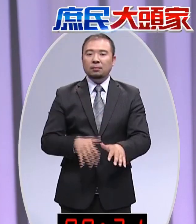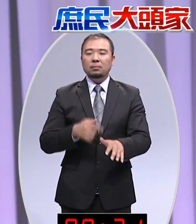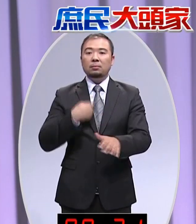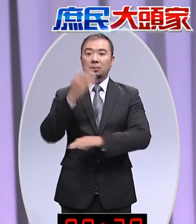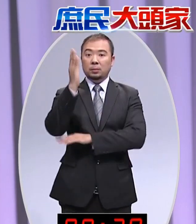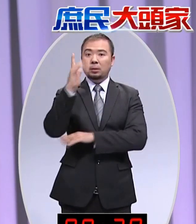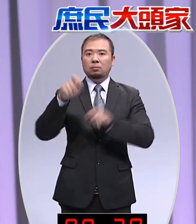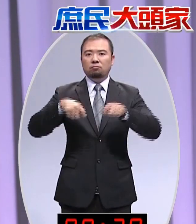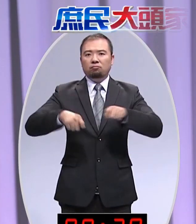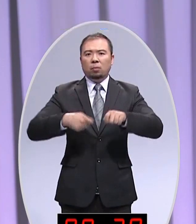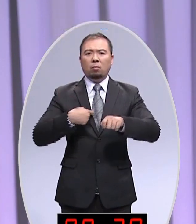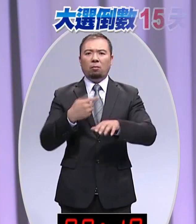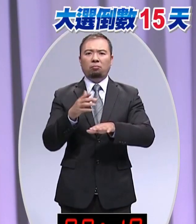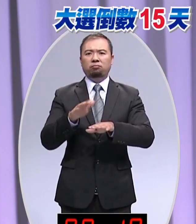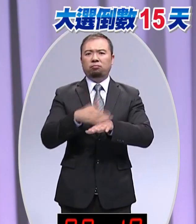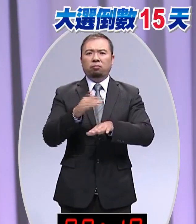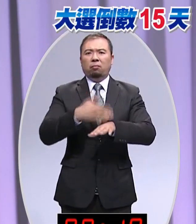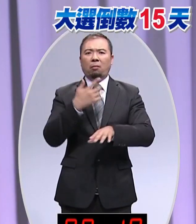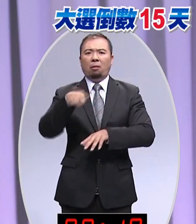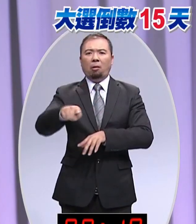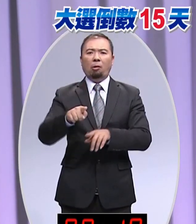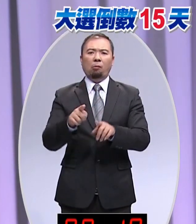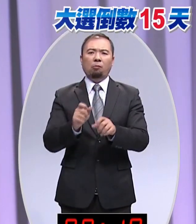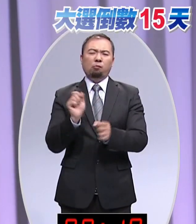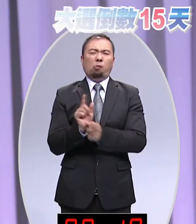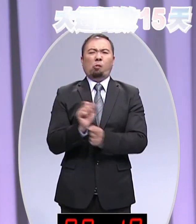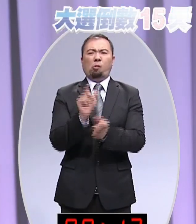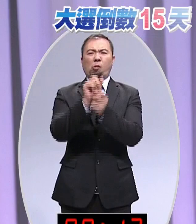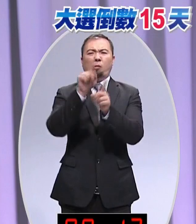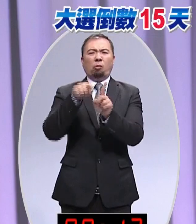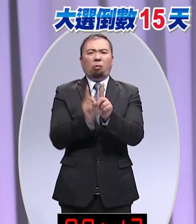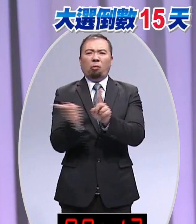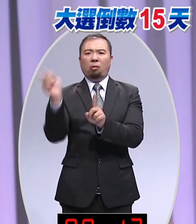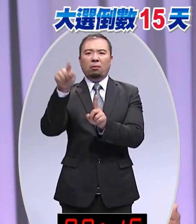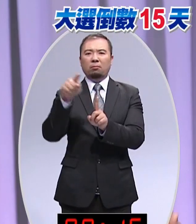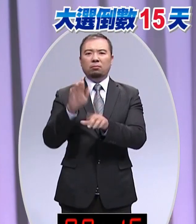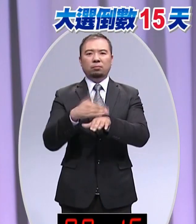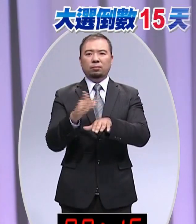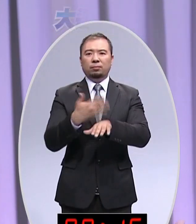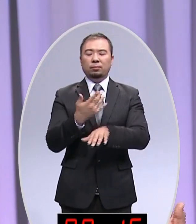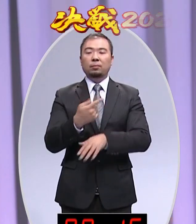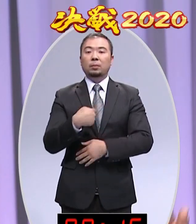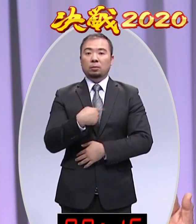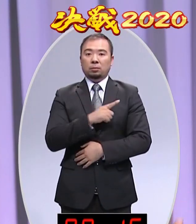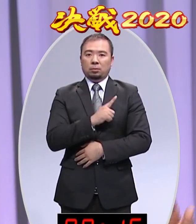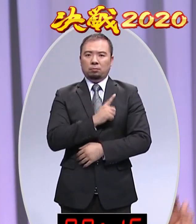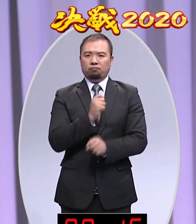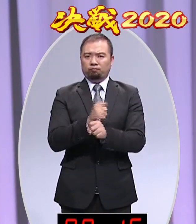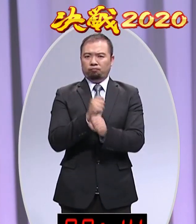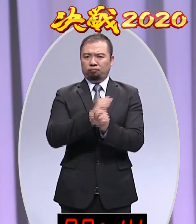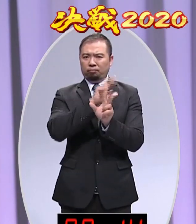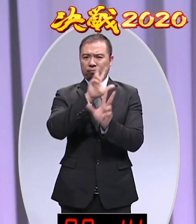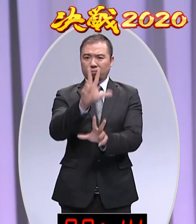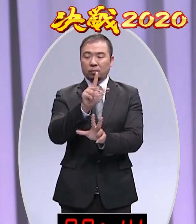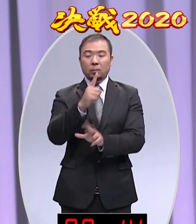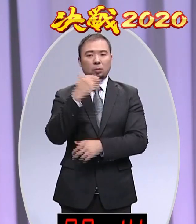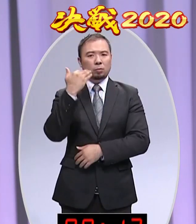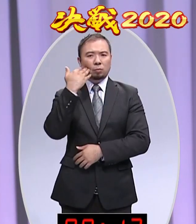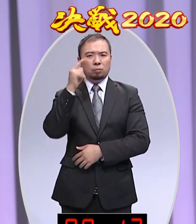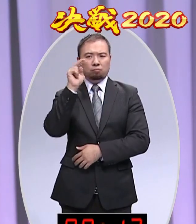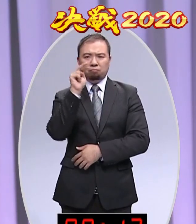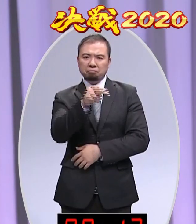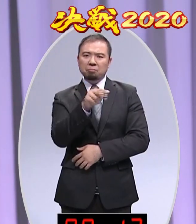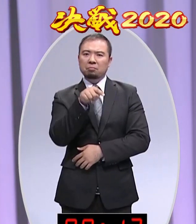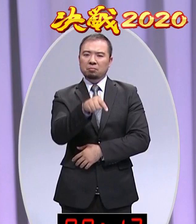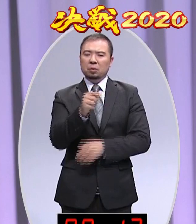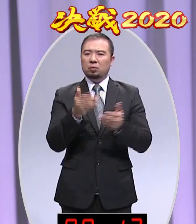也不扯淡，我一定是务实的，把我认为应该要去处理的事情好